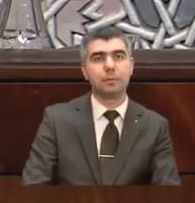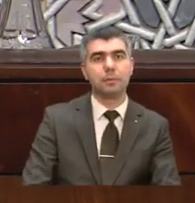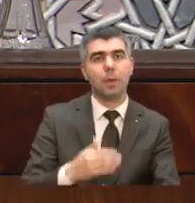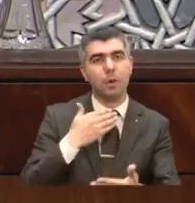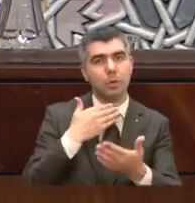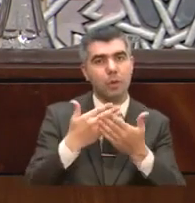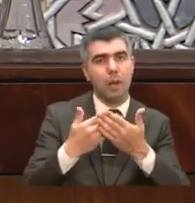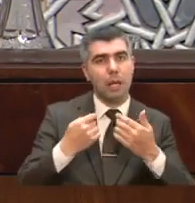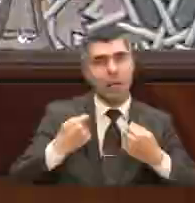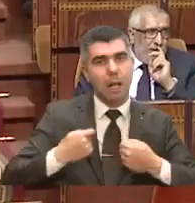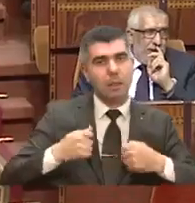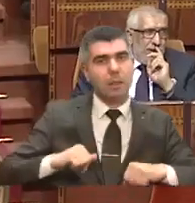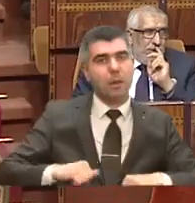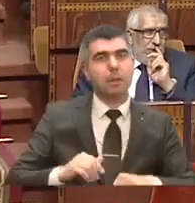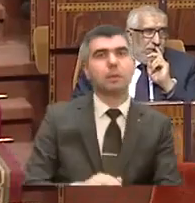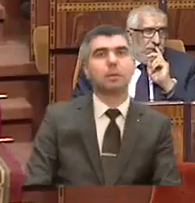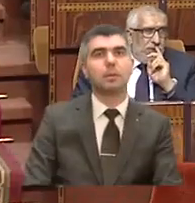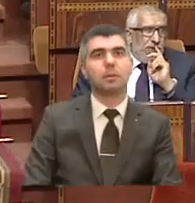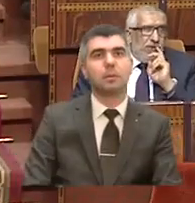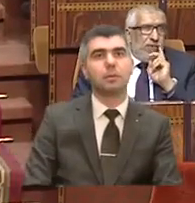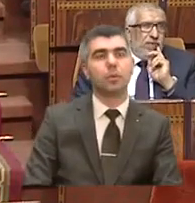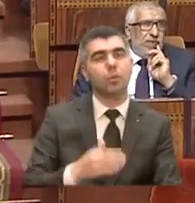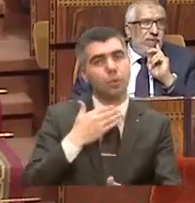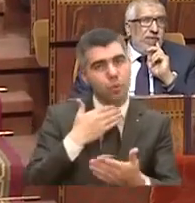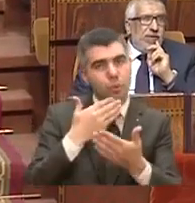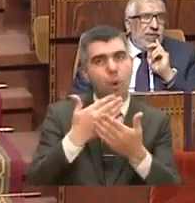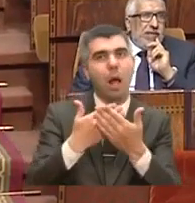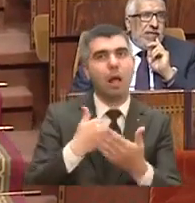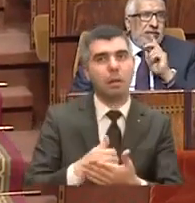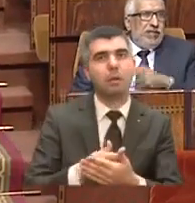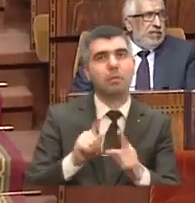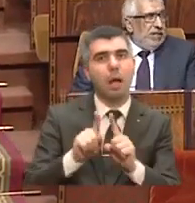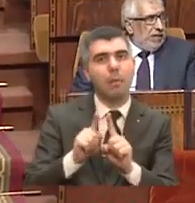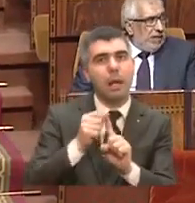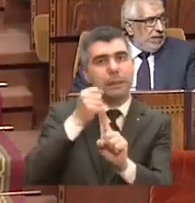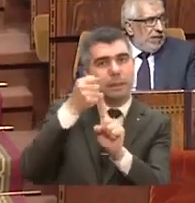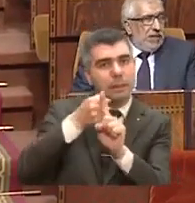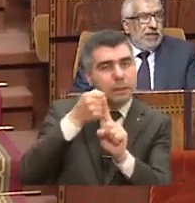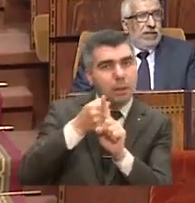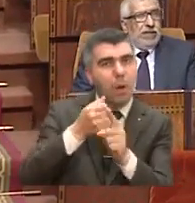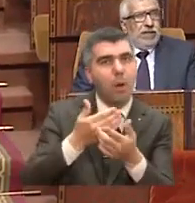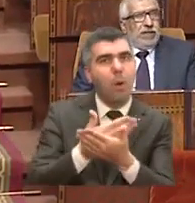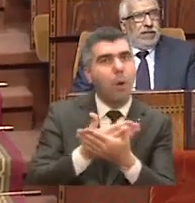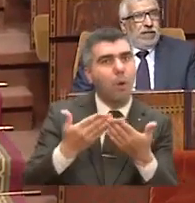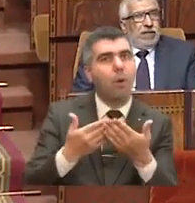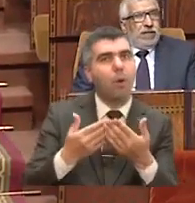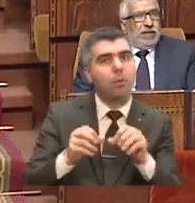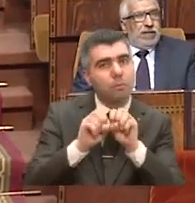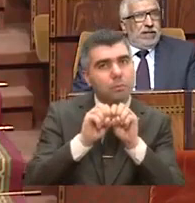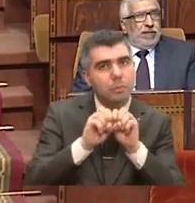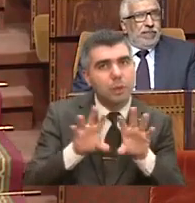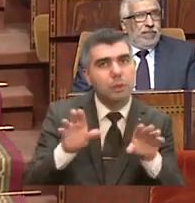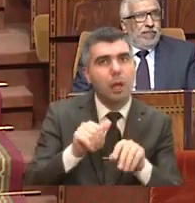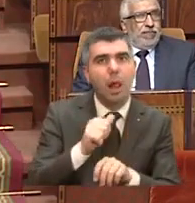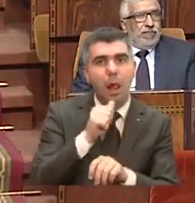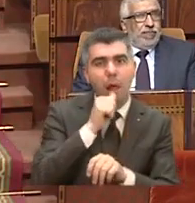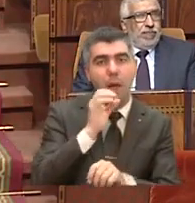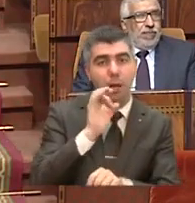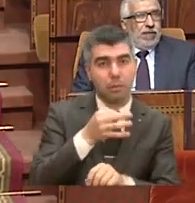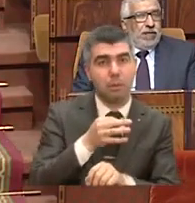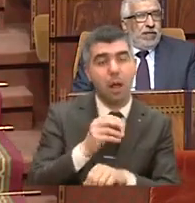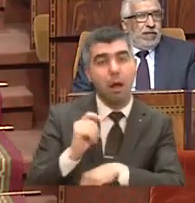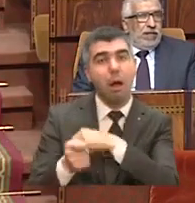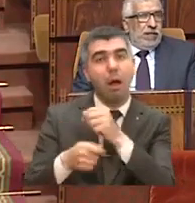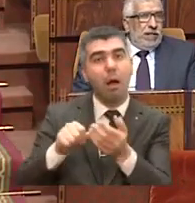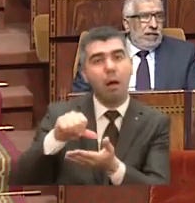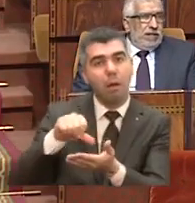سيد الوزير، إذ نشكركم على المجهود المبذول لتوفير هذه المادة الحيوية خصوصا في المناطق القروية